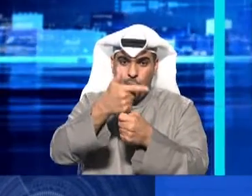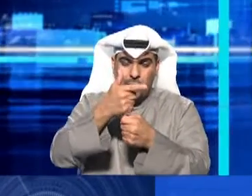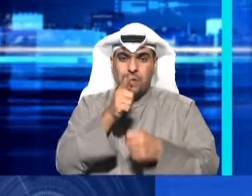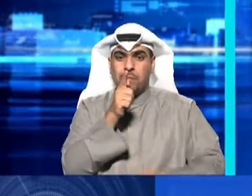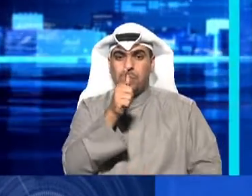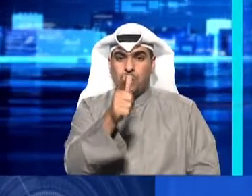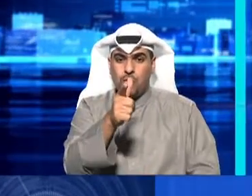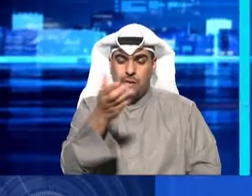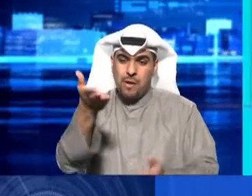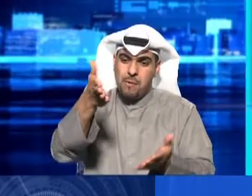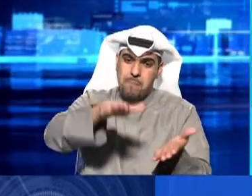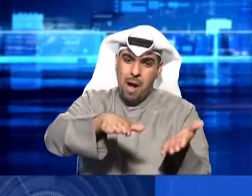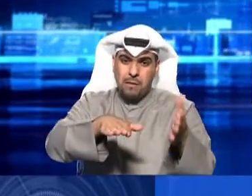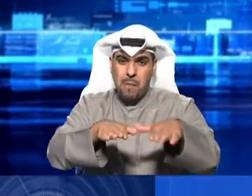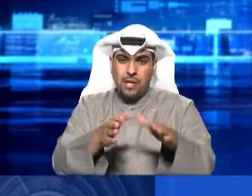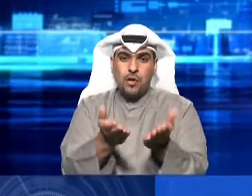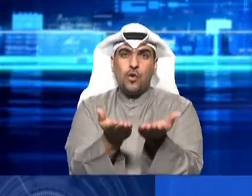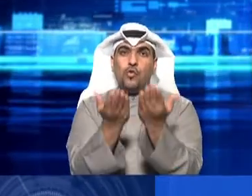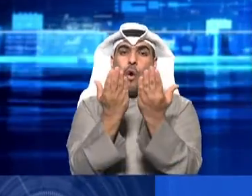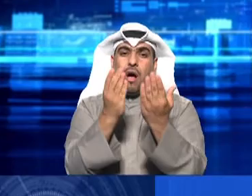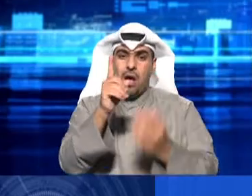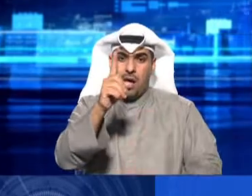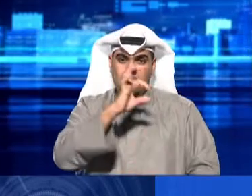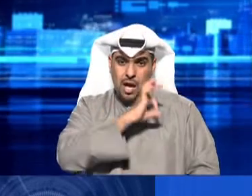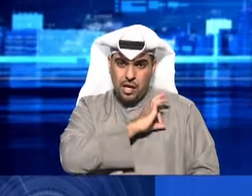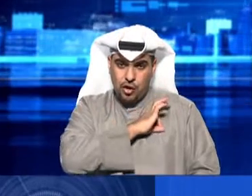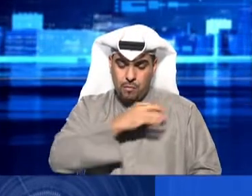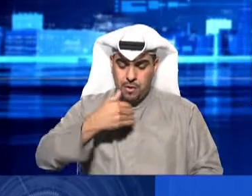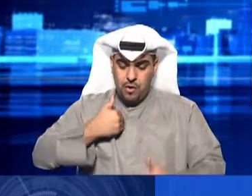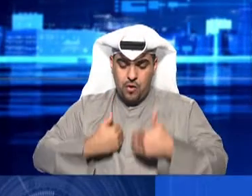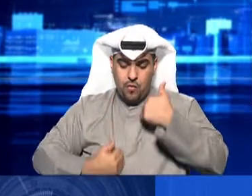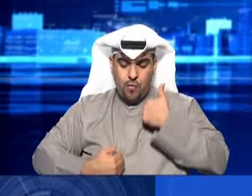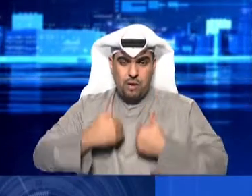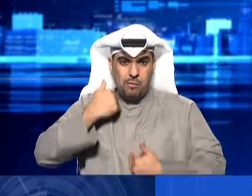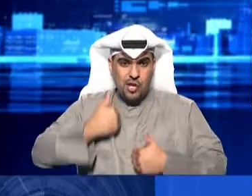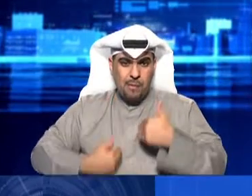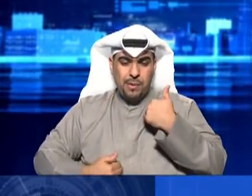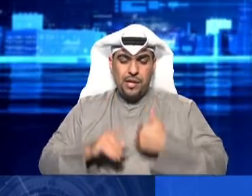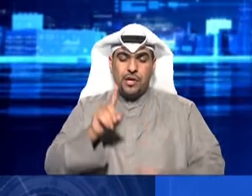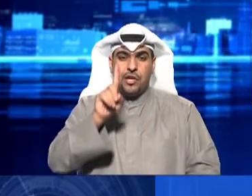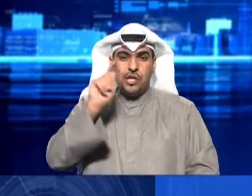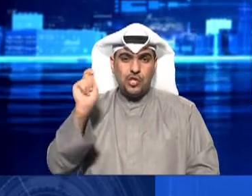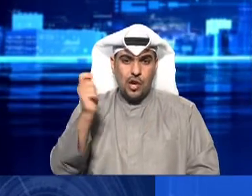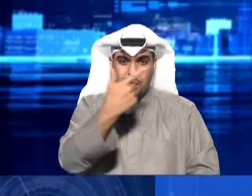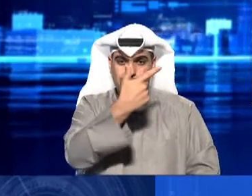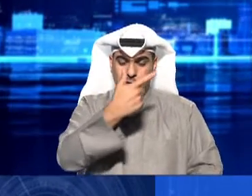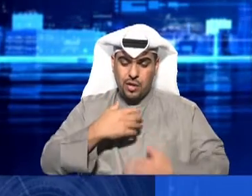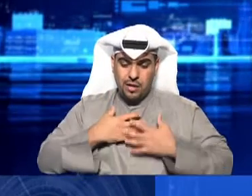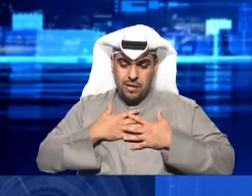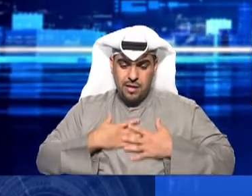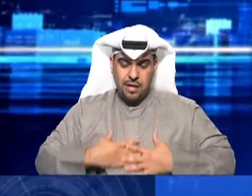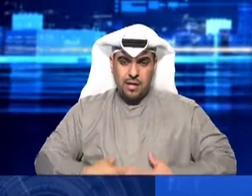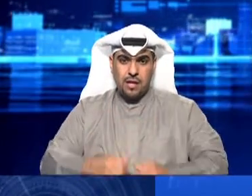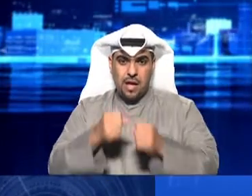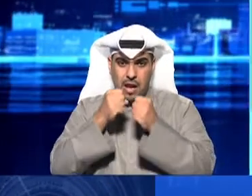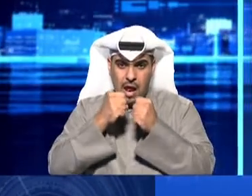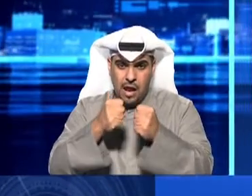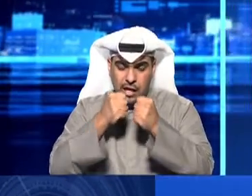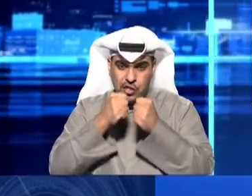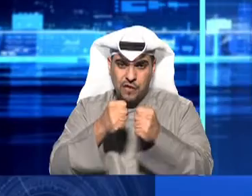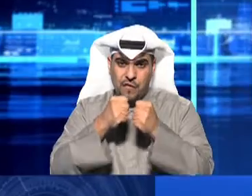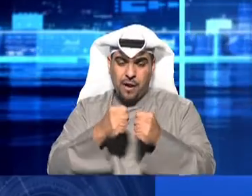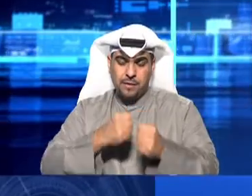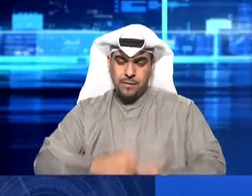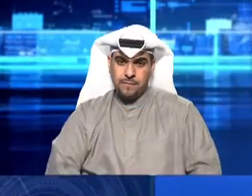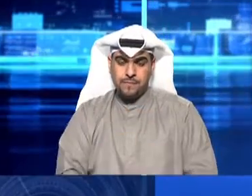إطلاق النار الذي وقع في وسط العاصمة موسكو قرب مبنى إدارة الأمن الفيدرالي، راجيا سموه للضحايا